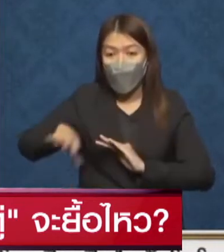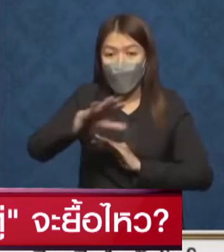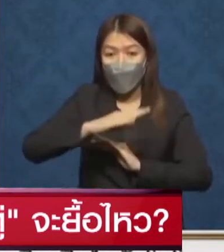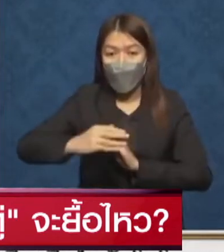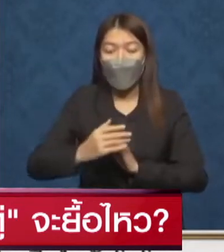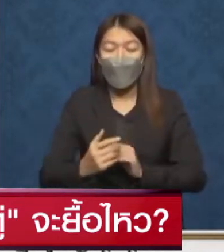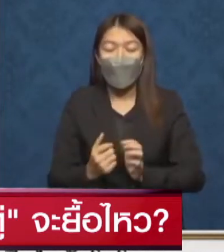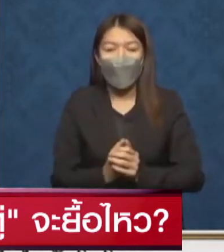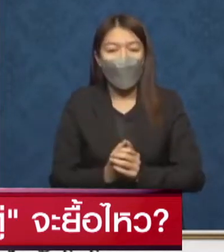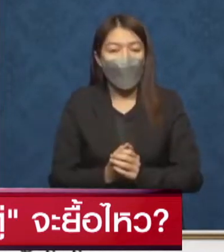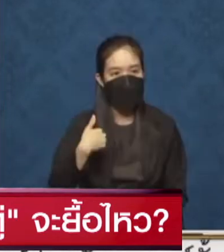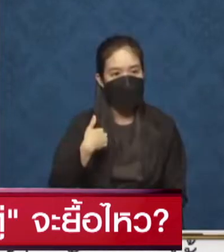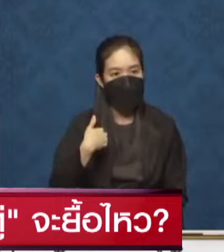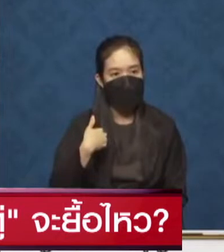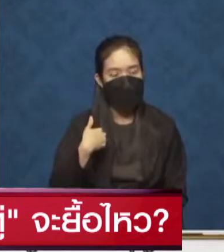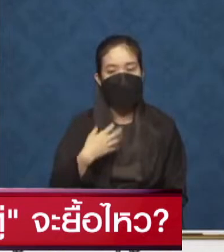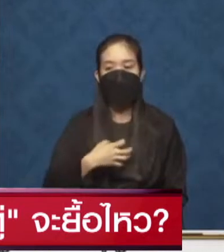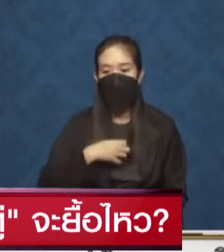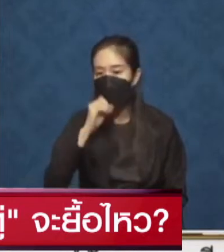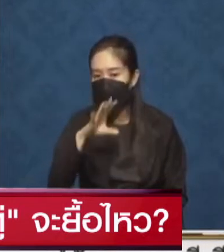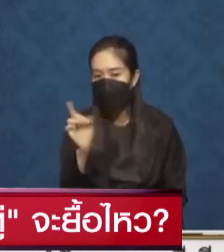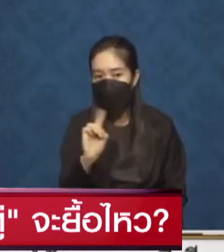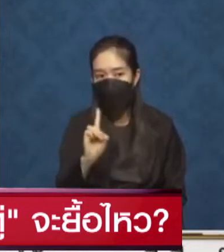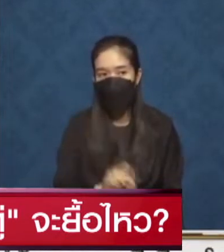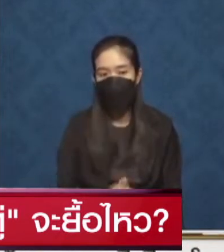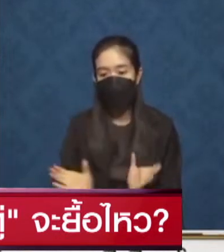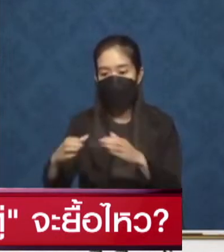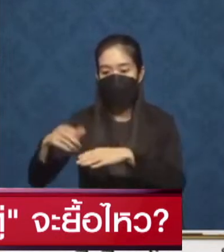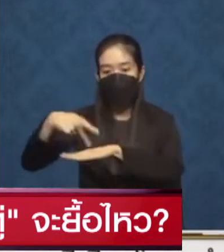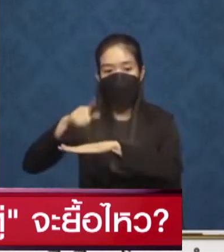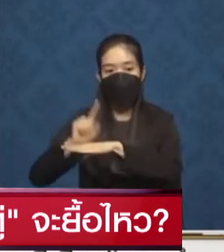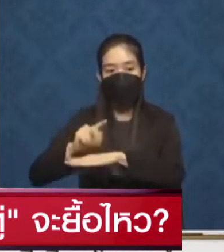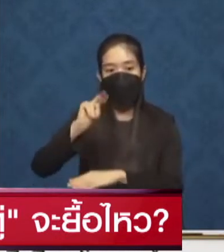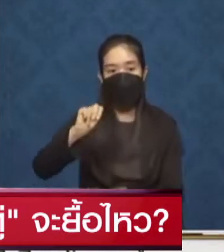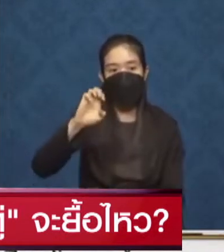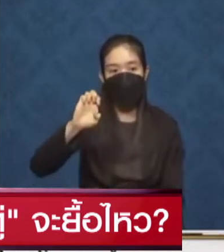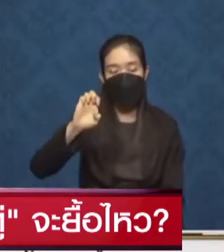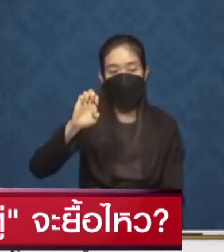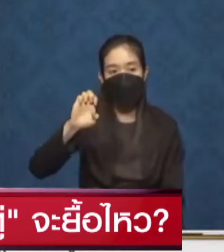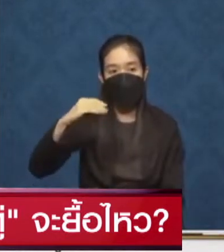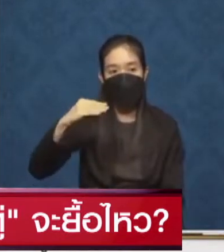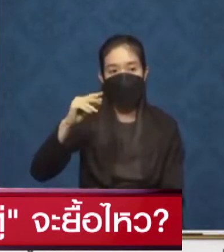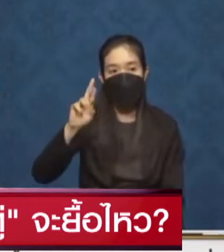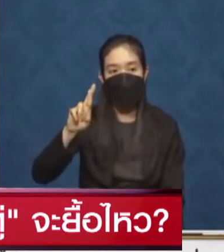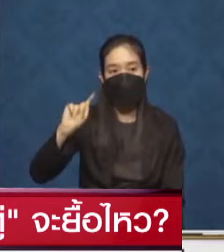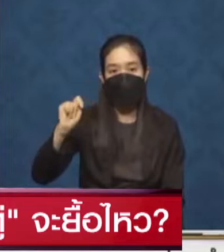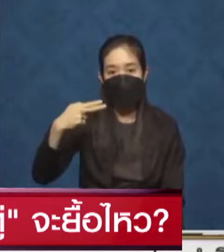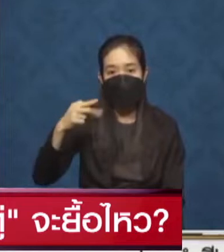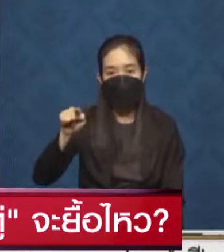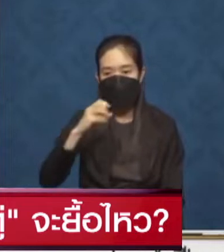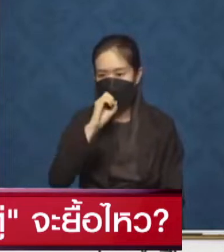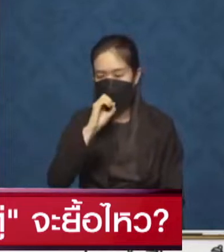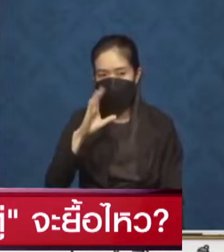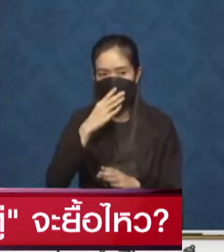กว่าการรับฟังรายงานจำเป็นต้องมีองค์ประชุมอย่างน้อยครึ่งหนึ่งดังนั้นขอตรวจสอบองค์ประชุมจ